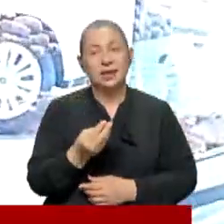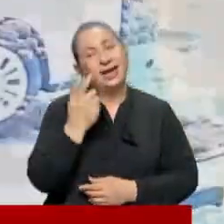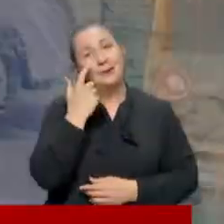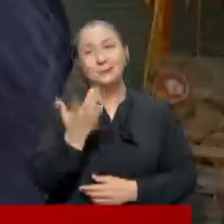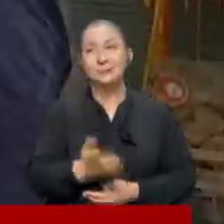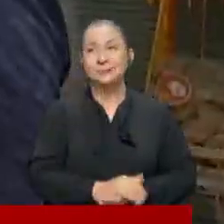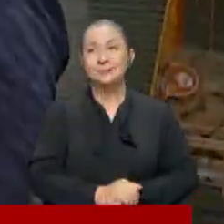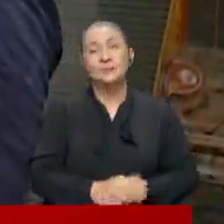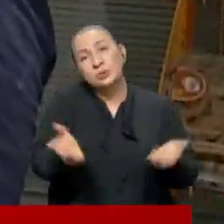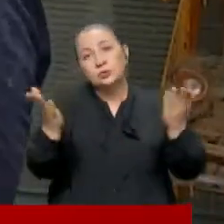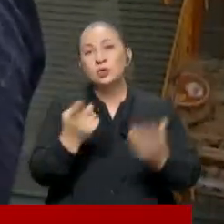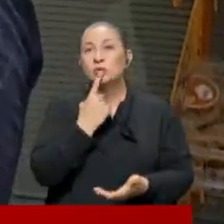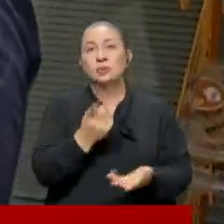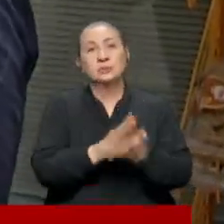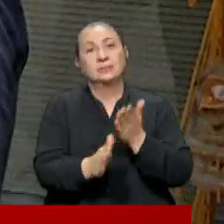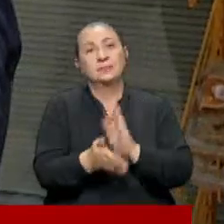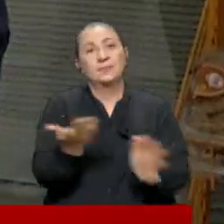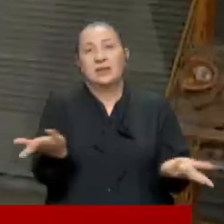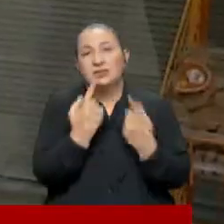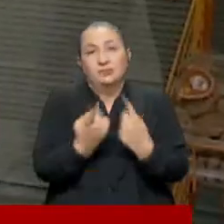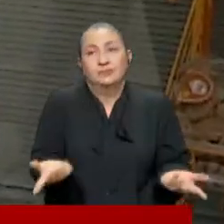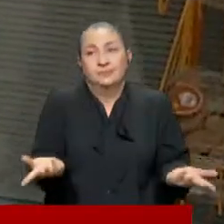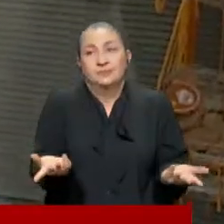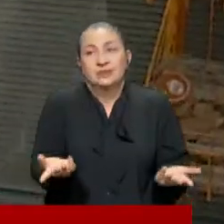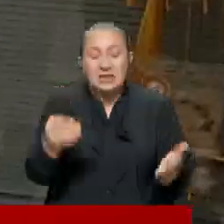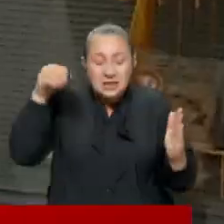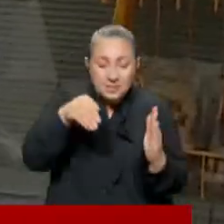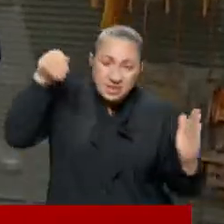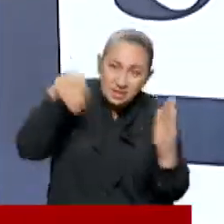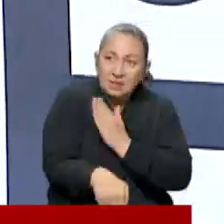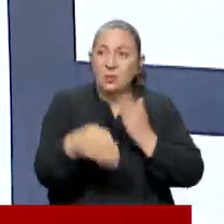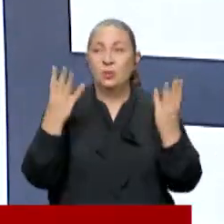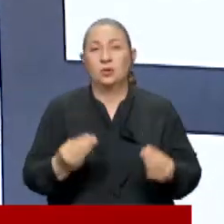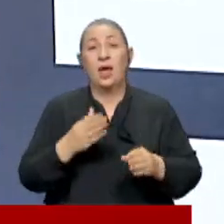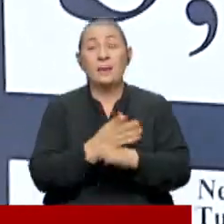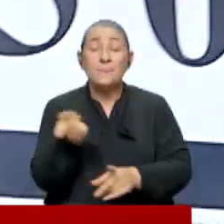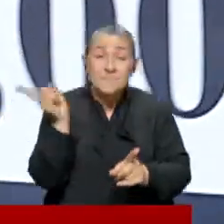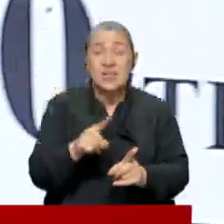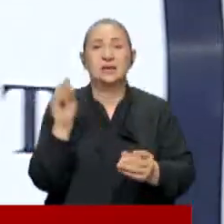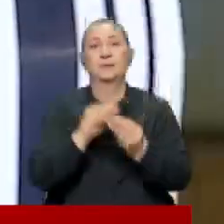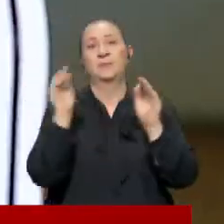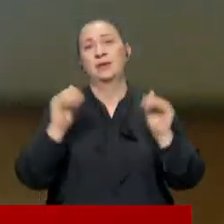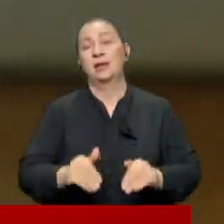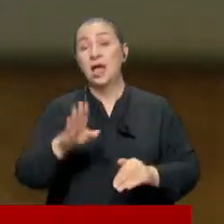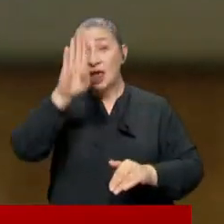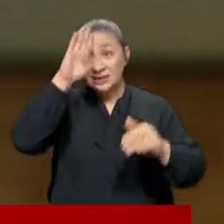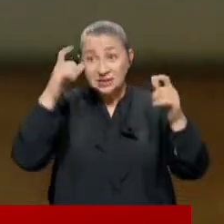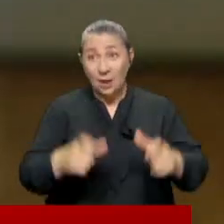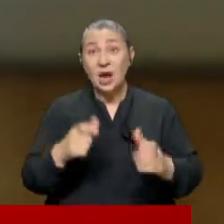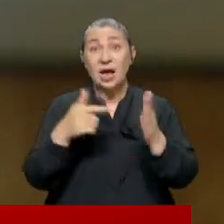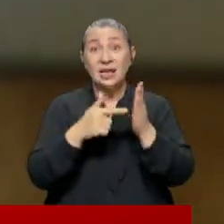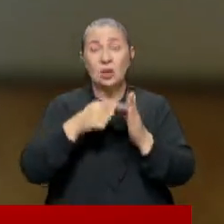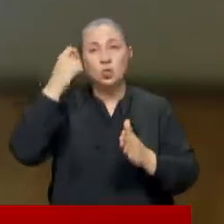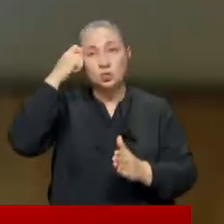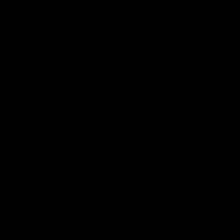Hayırlı olsun. Buyur işte, sözün bittiği yer, daha ne olsun. Dibin dibine vurduk yani. Ekmeğe bir zam daha geldi. İstanbul'da